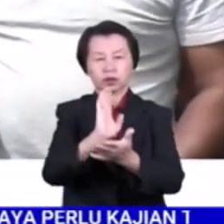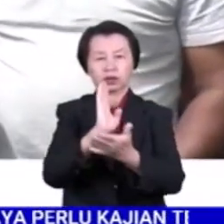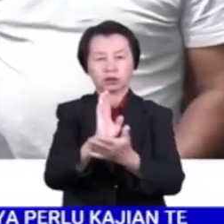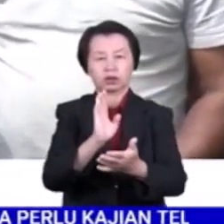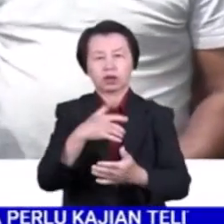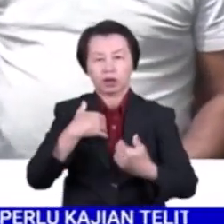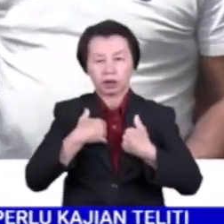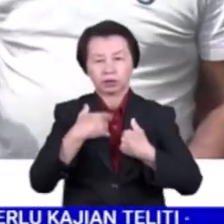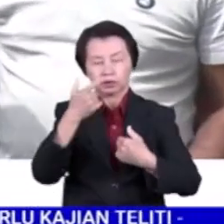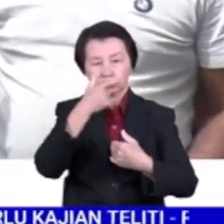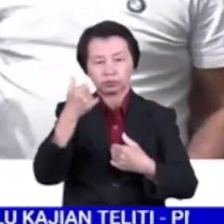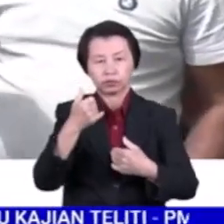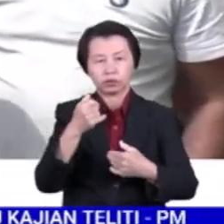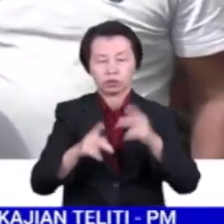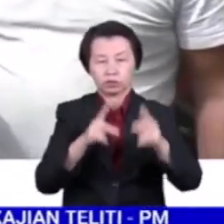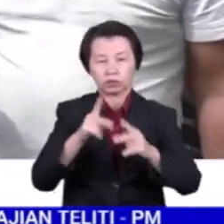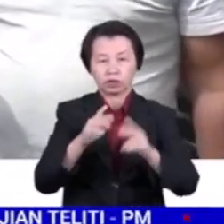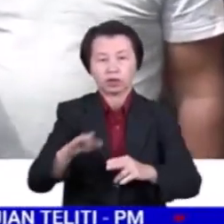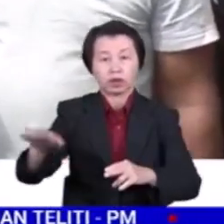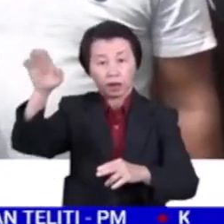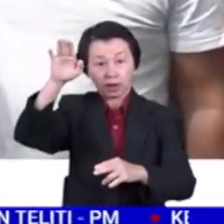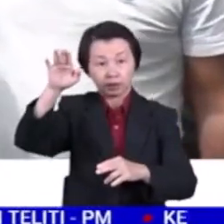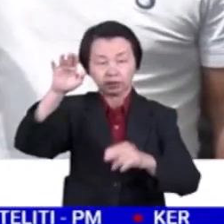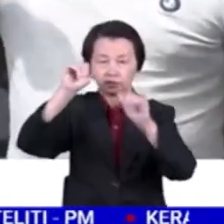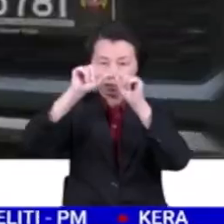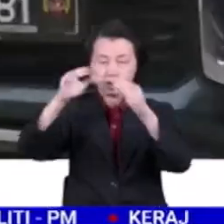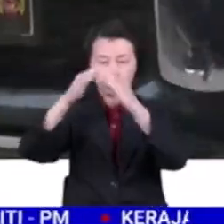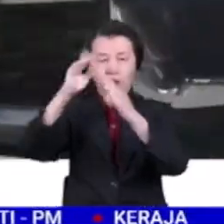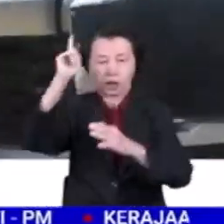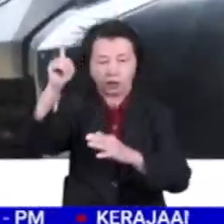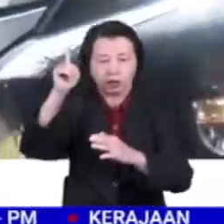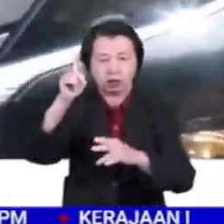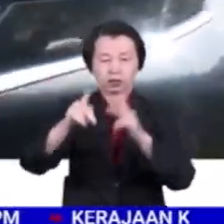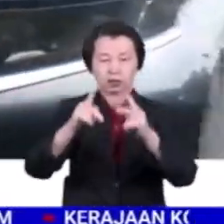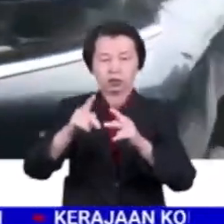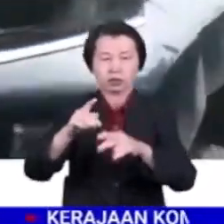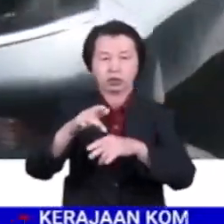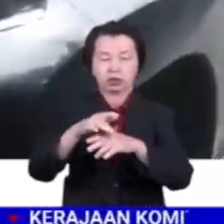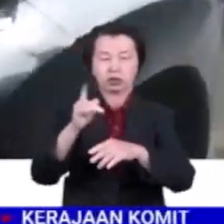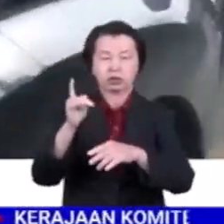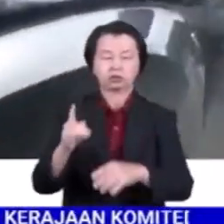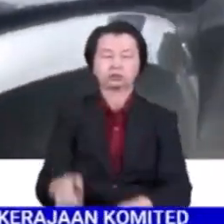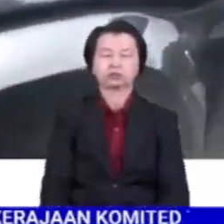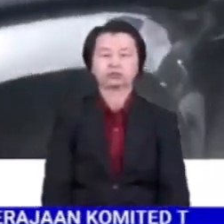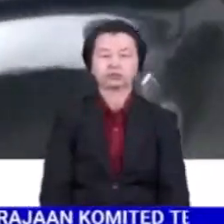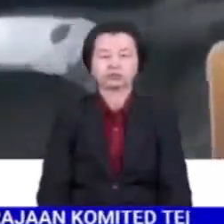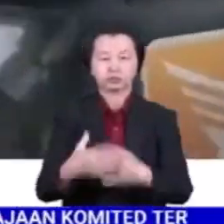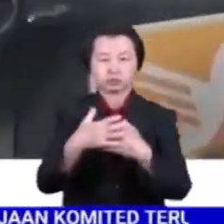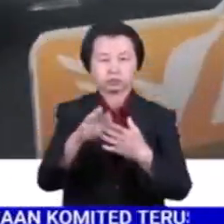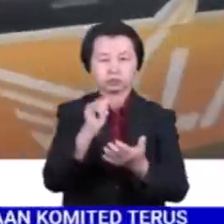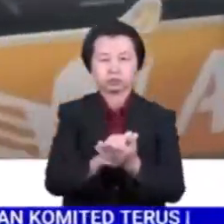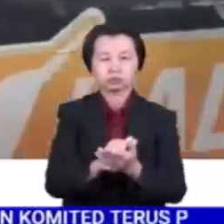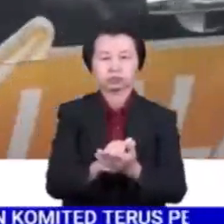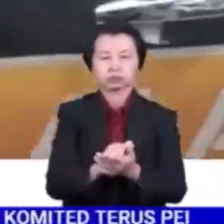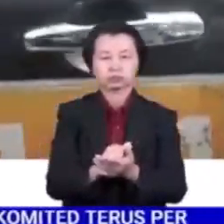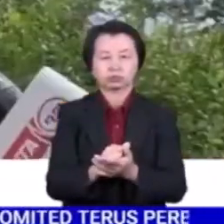bantuan-bantuan yang ada, sebab kita, yang penduduk dekat atas dia memang dah ada di atas. So tuan awal memang daripada situ. So selepas tu